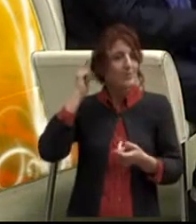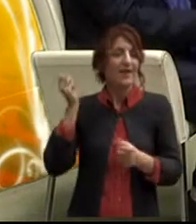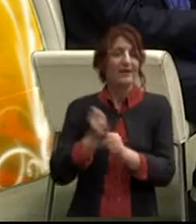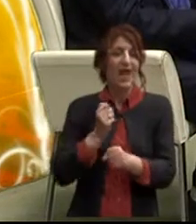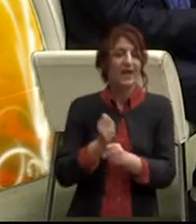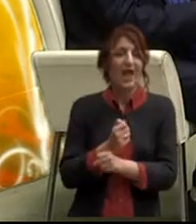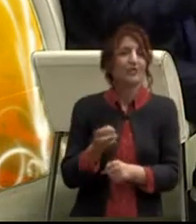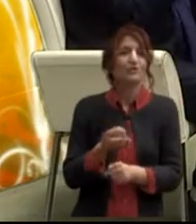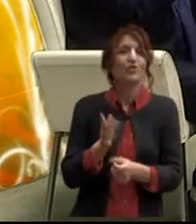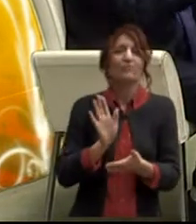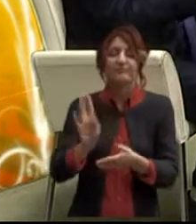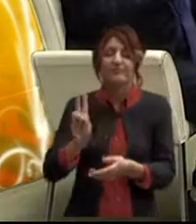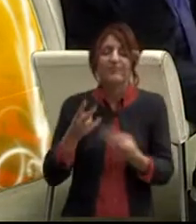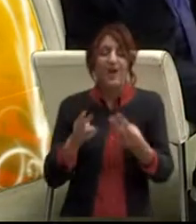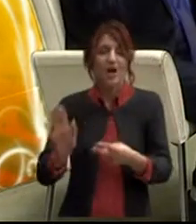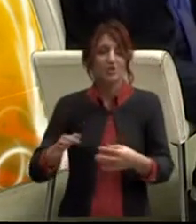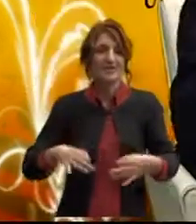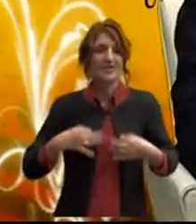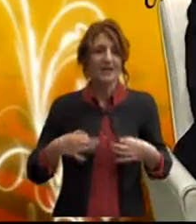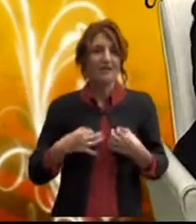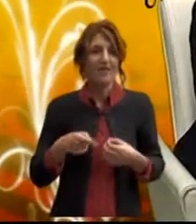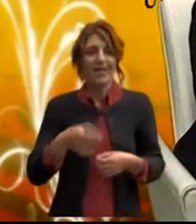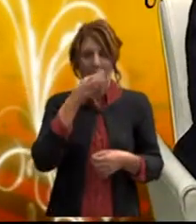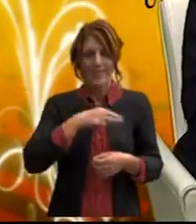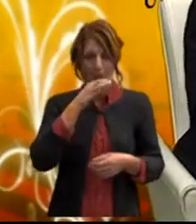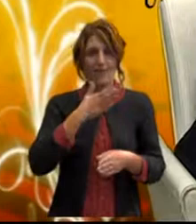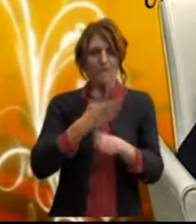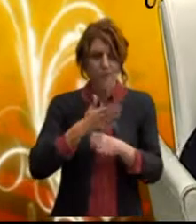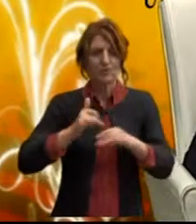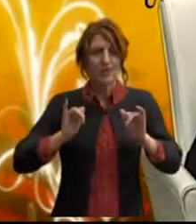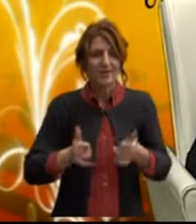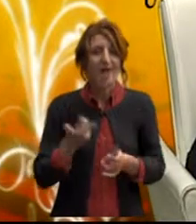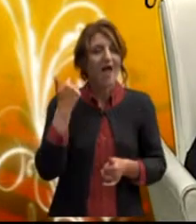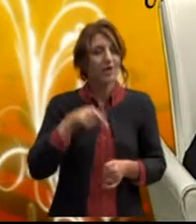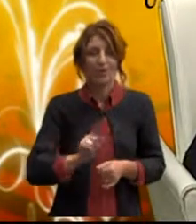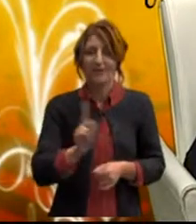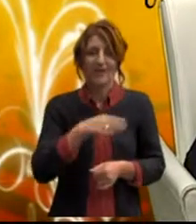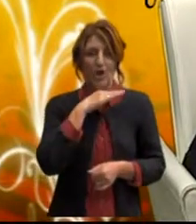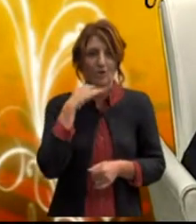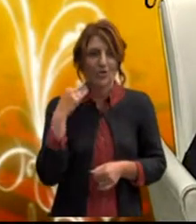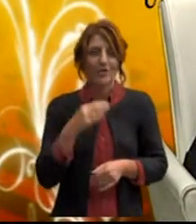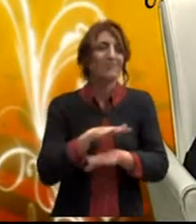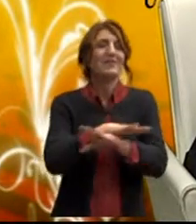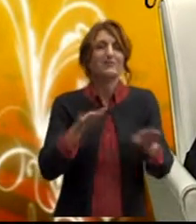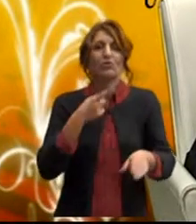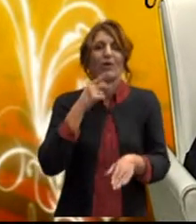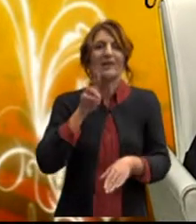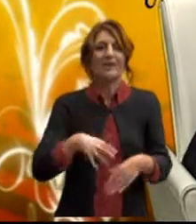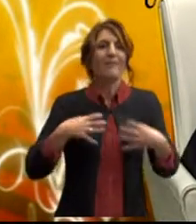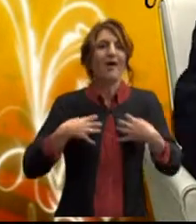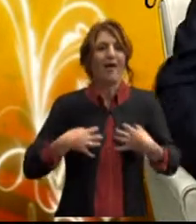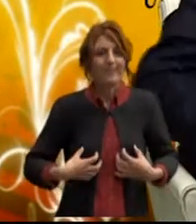u osnovi njihovog zdravlja, a lijekovi to pomažu. Ali nisu dovoljni lijekovi. Zato svim onima koji pate od depresije i lijek